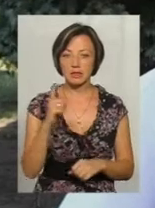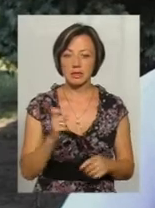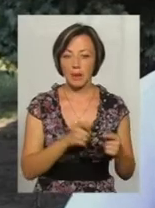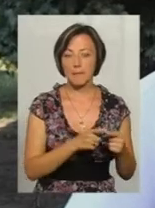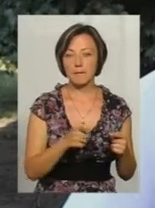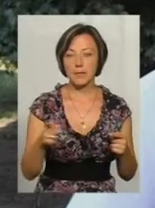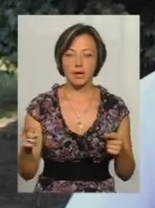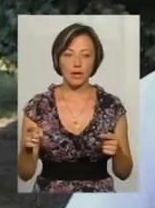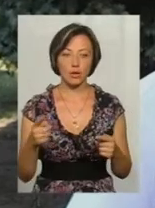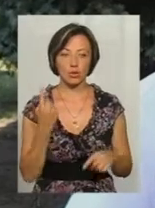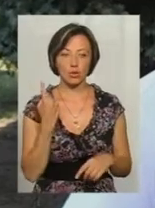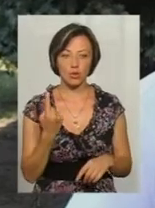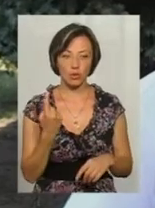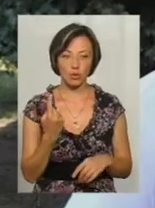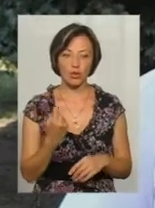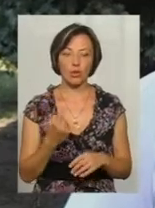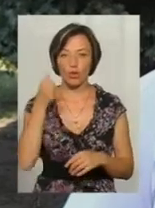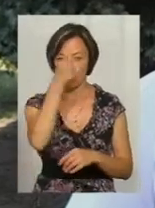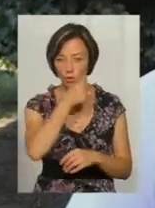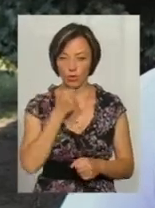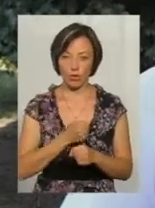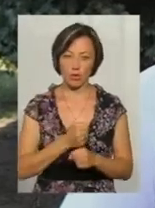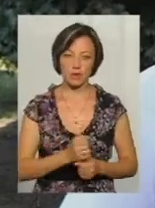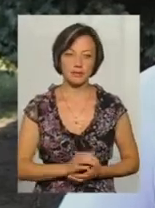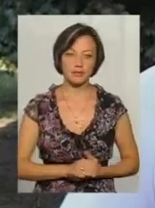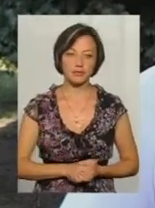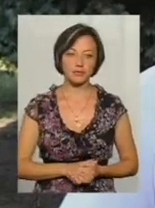період одного повноцінного року його роботи.